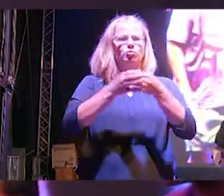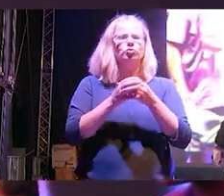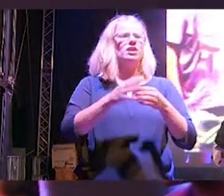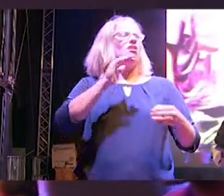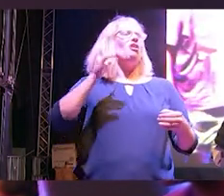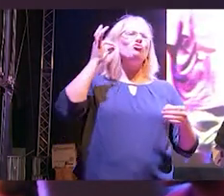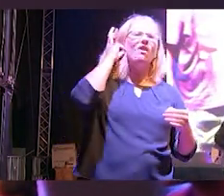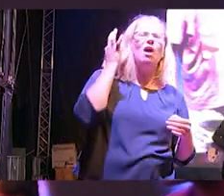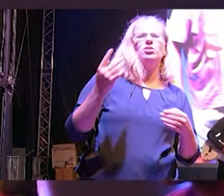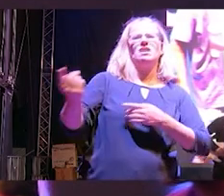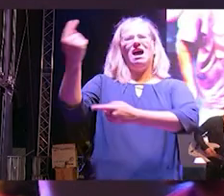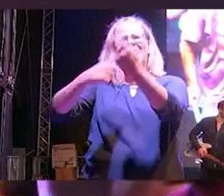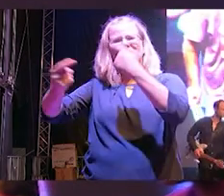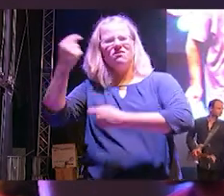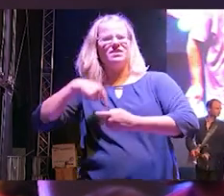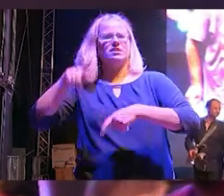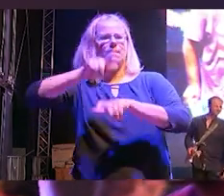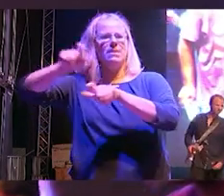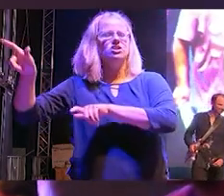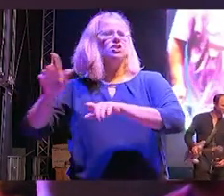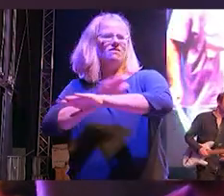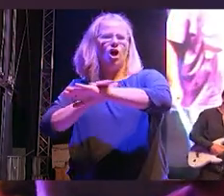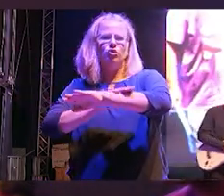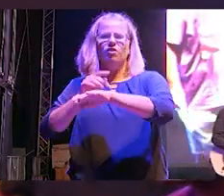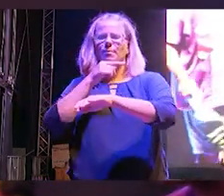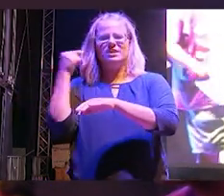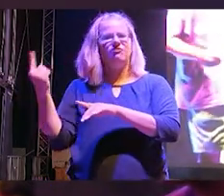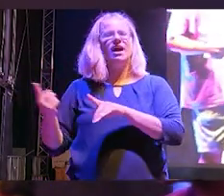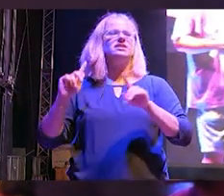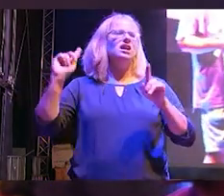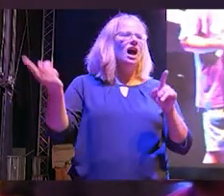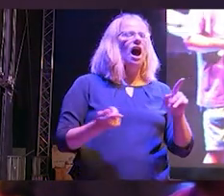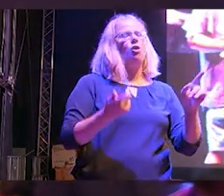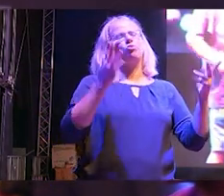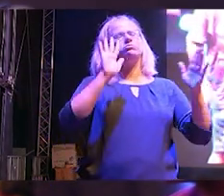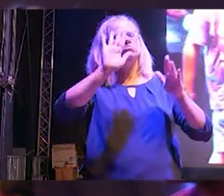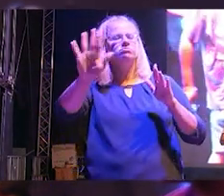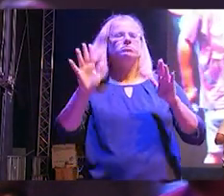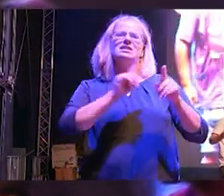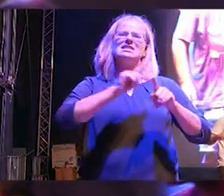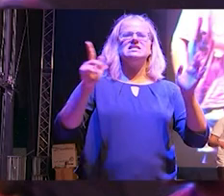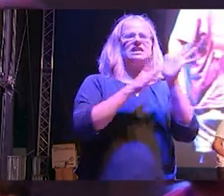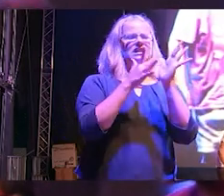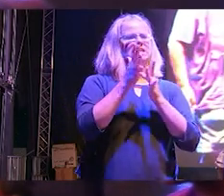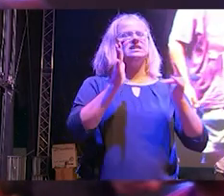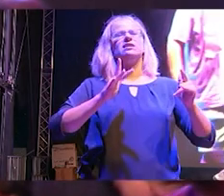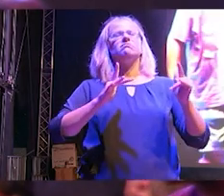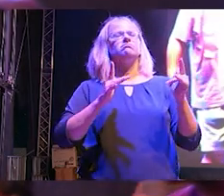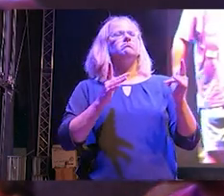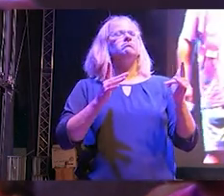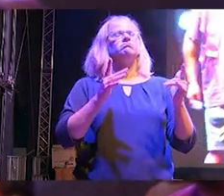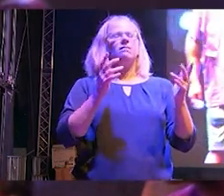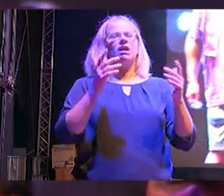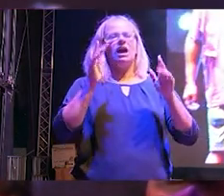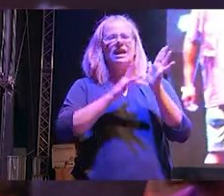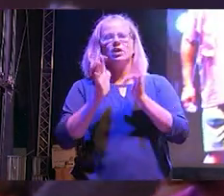Eingewanderte, Menschen mit einer nicht weißen Hautfarbe, Angehörige nicht-christlicher Religion. Also alle, die vermeintlich schwach